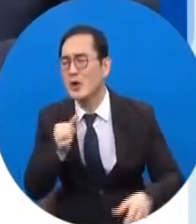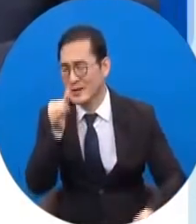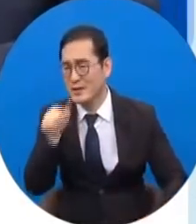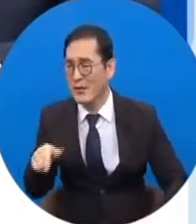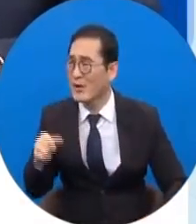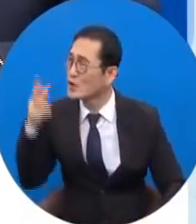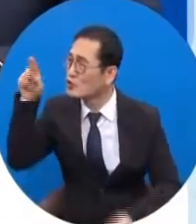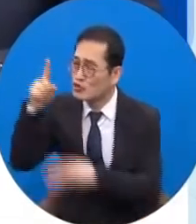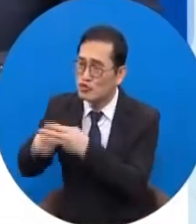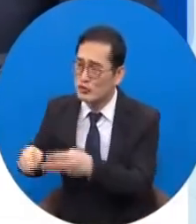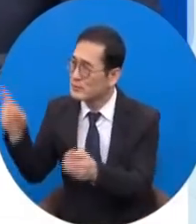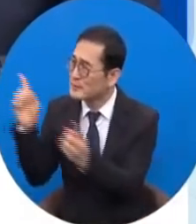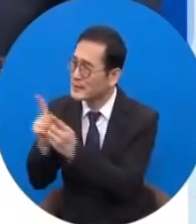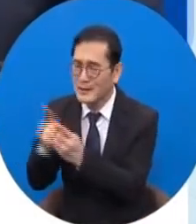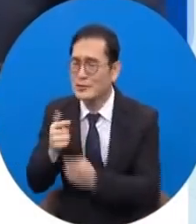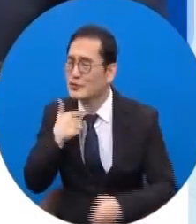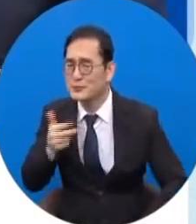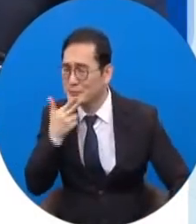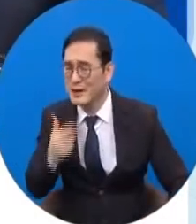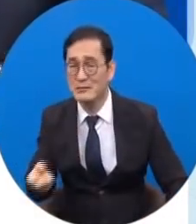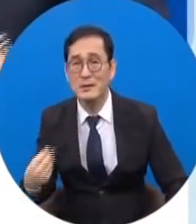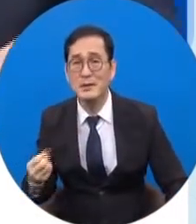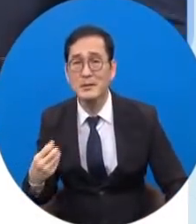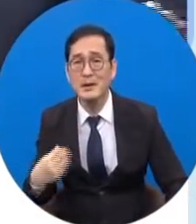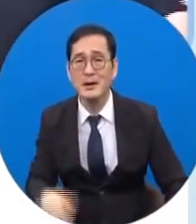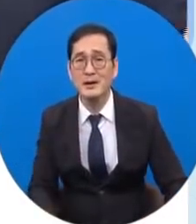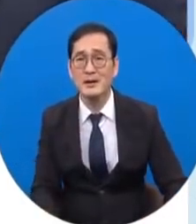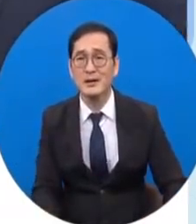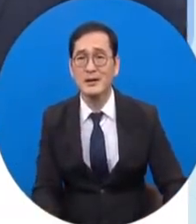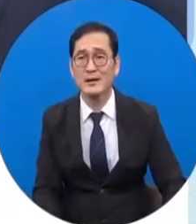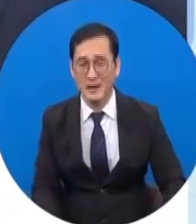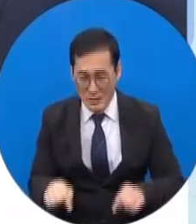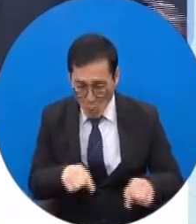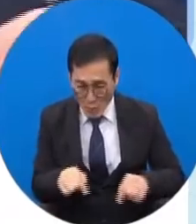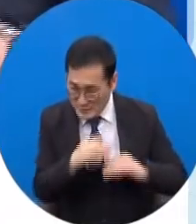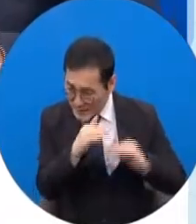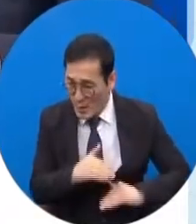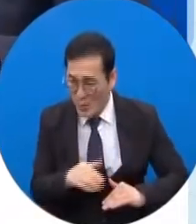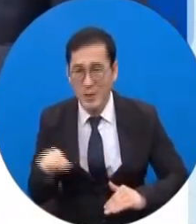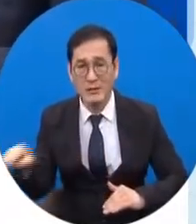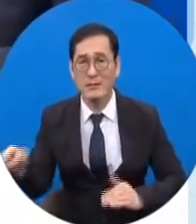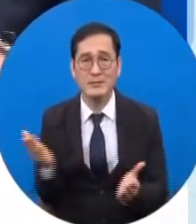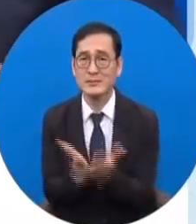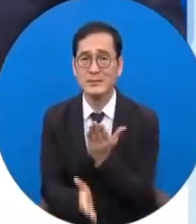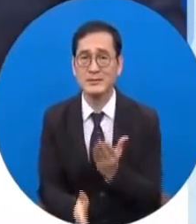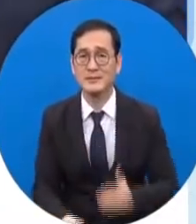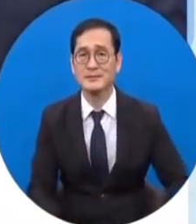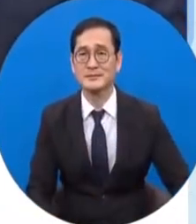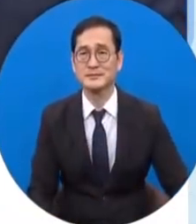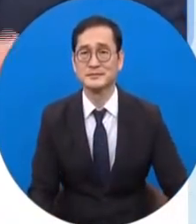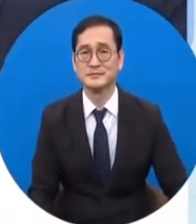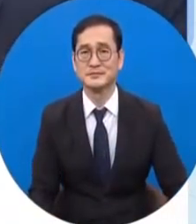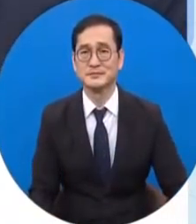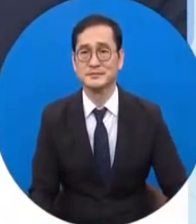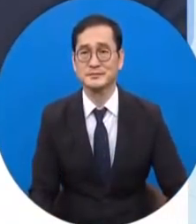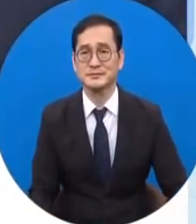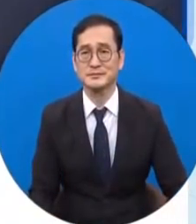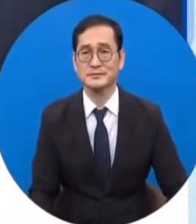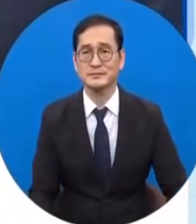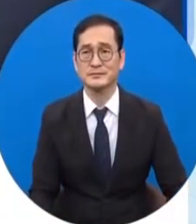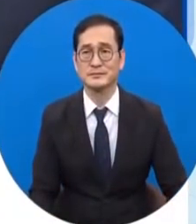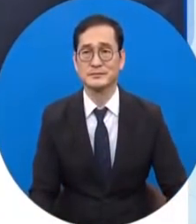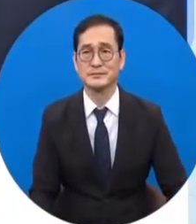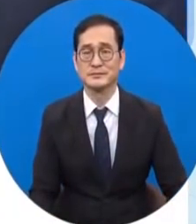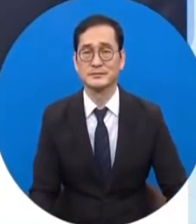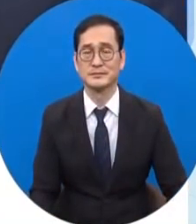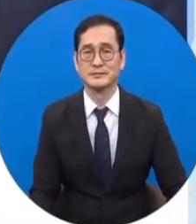검찰 피신 중 3에 나온 내용입니다 여기에 이 지금 아까 김한배 시의 내용을 입주가 많은 내용은 없고 그리고 제 1 말씀드리고 싶은게